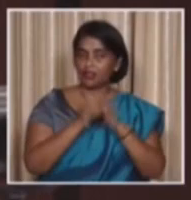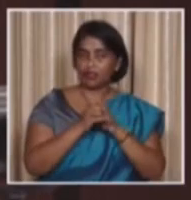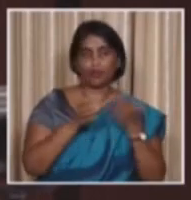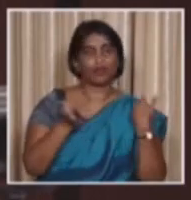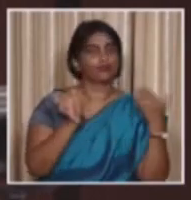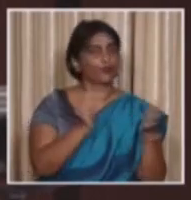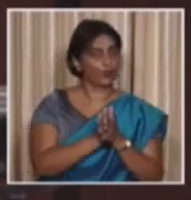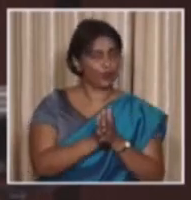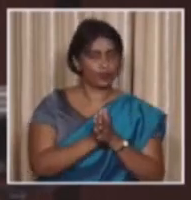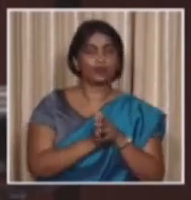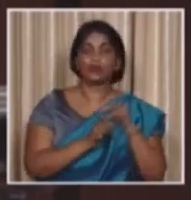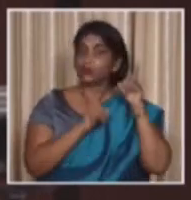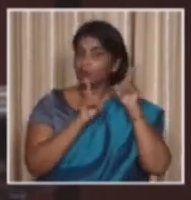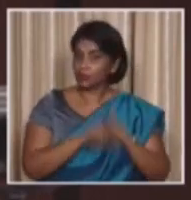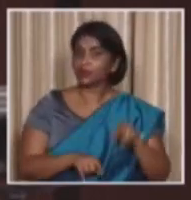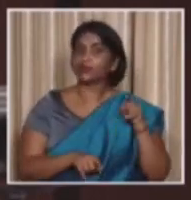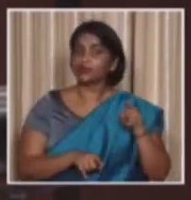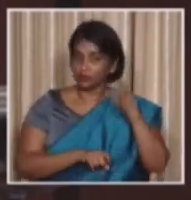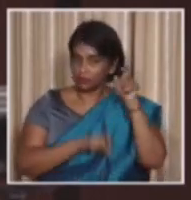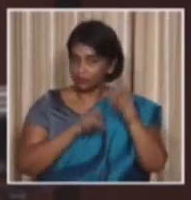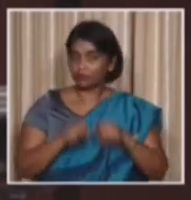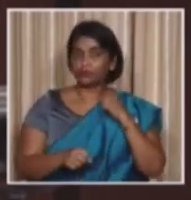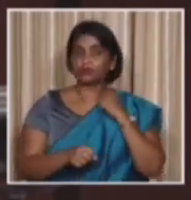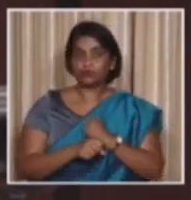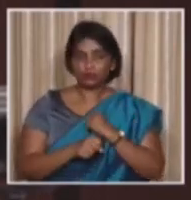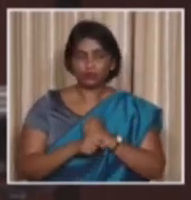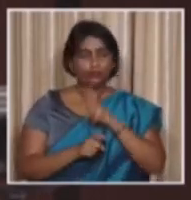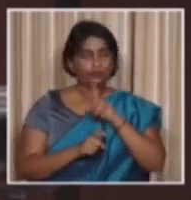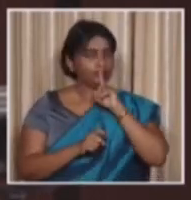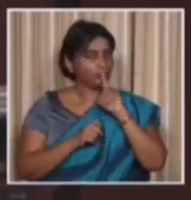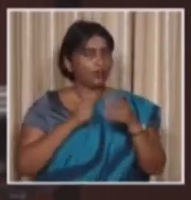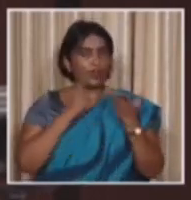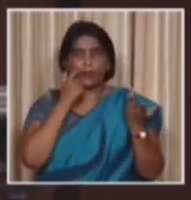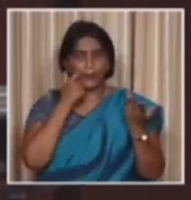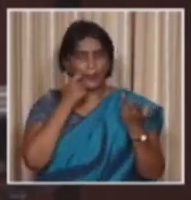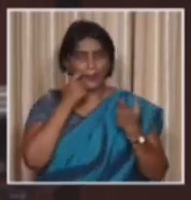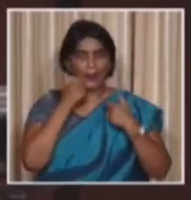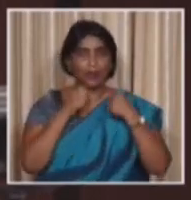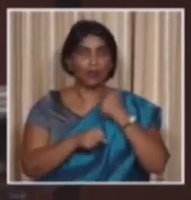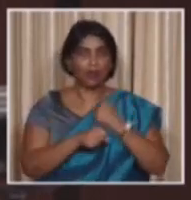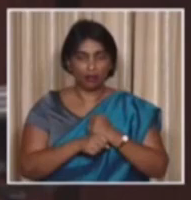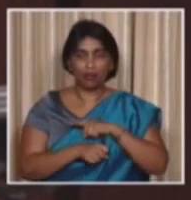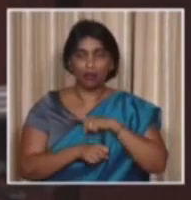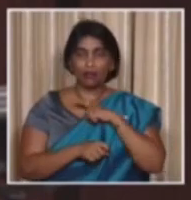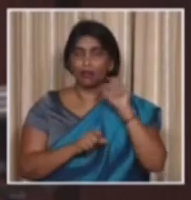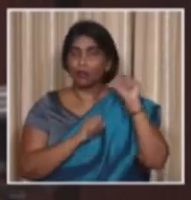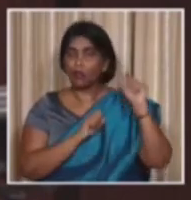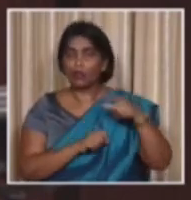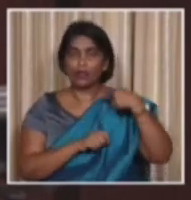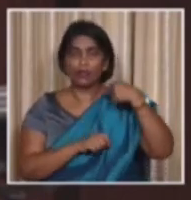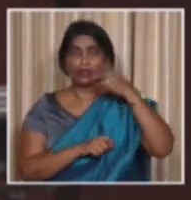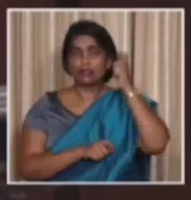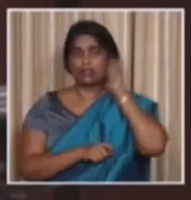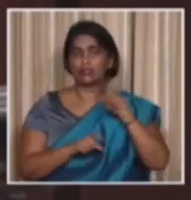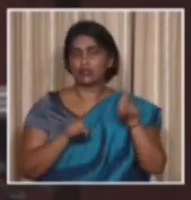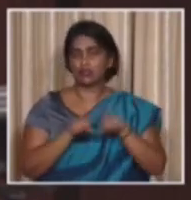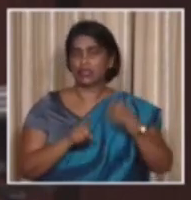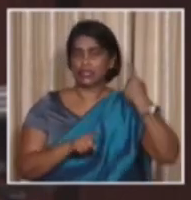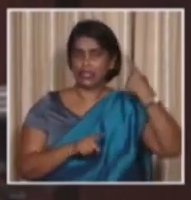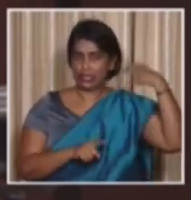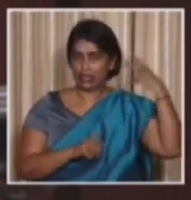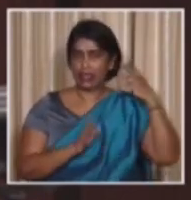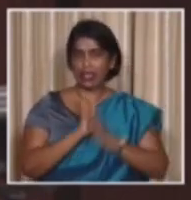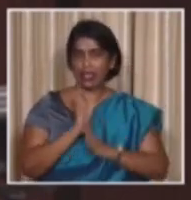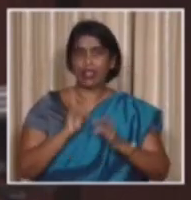இந்த அரசாங்கம் சொல்வது என்னவென்று சொன்னால் அவர்கள் பயங்கரவாதிகள். நேற்றைய தினம் கூட இங்கே பேசிய அமைச்சர் அவர்கள்